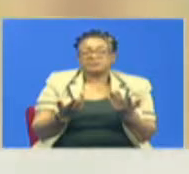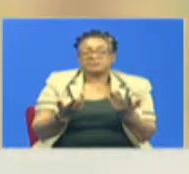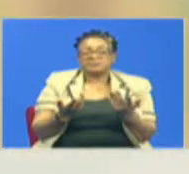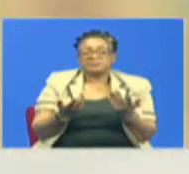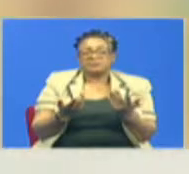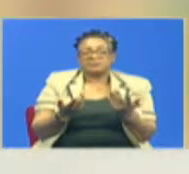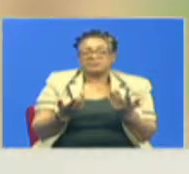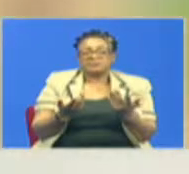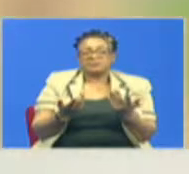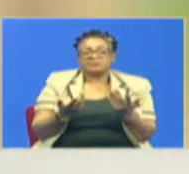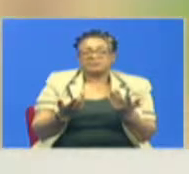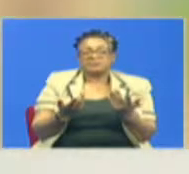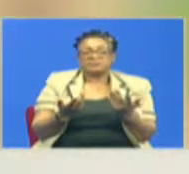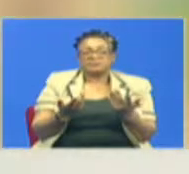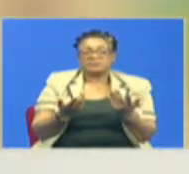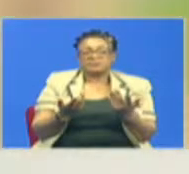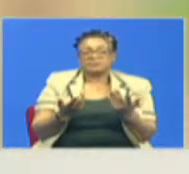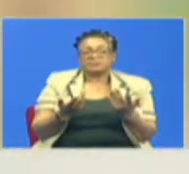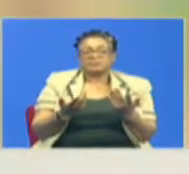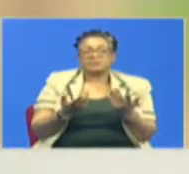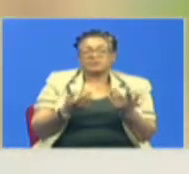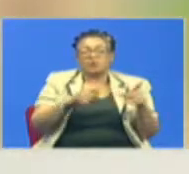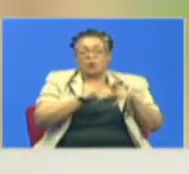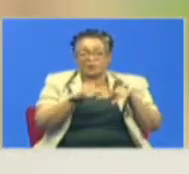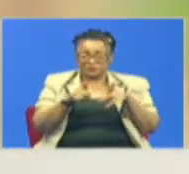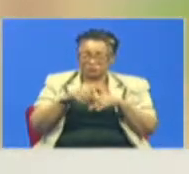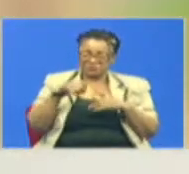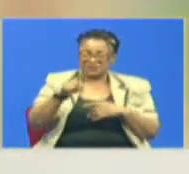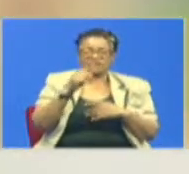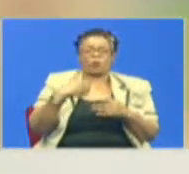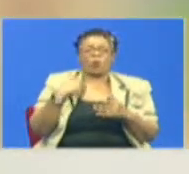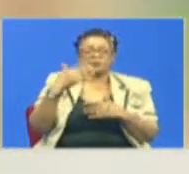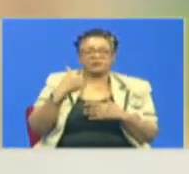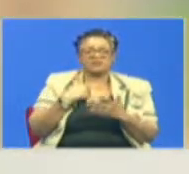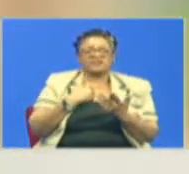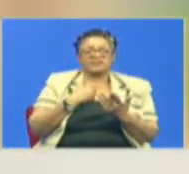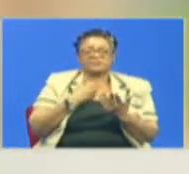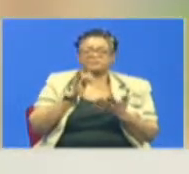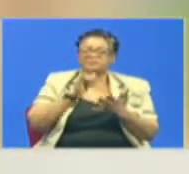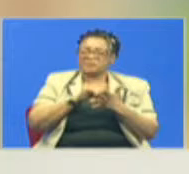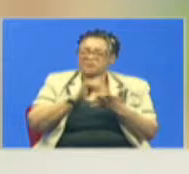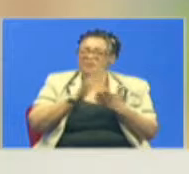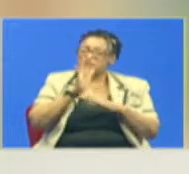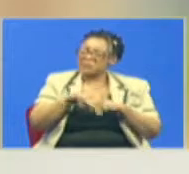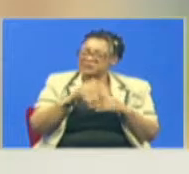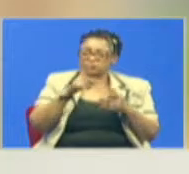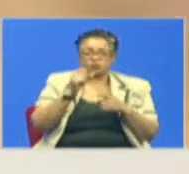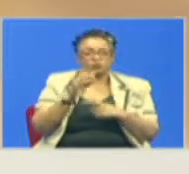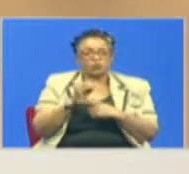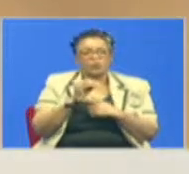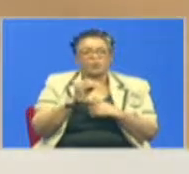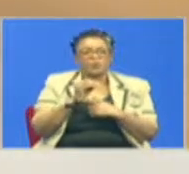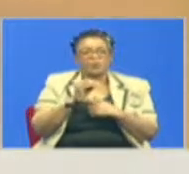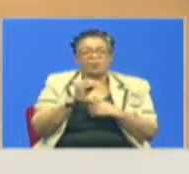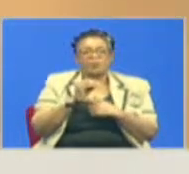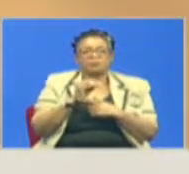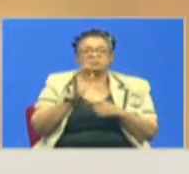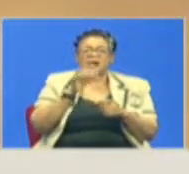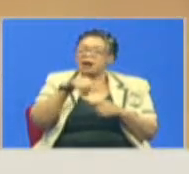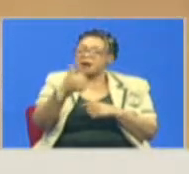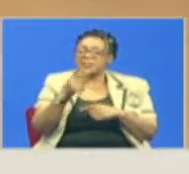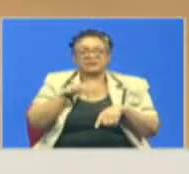Watu wakosa. Na pia mambo ya chakula pia. Hiyo ndio wasababisha wasichana wangu kupata mimba. Mara nyingine